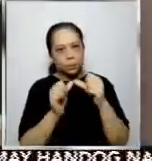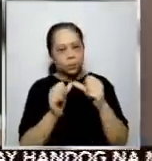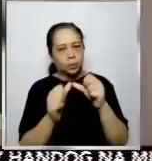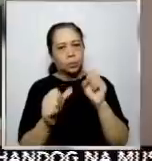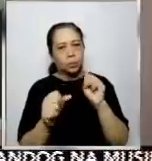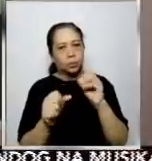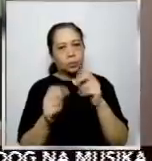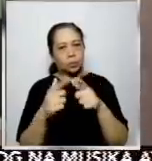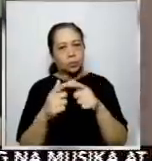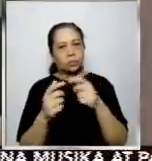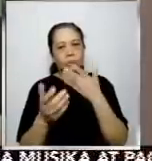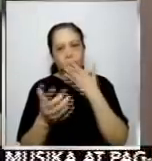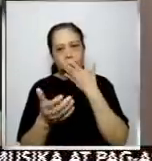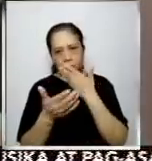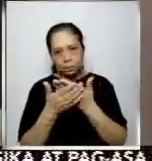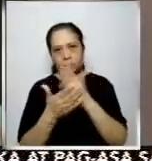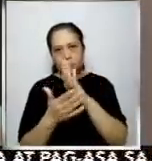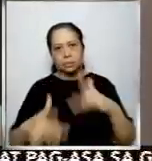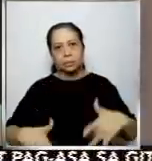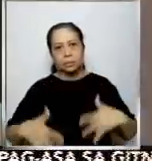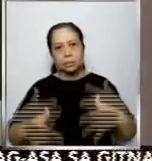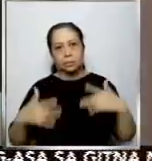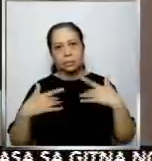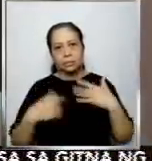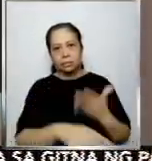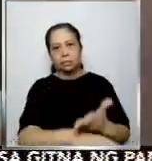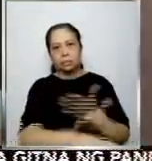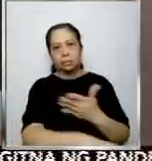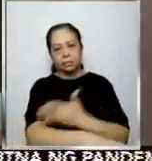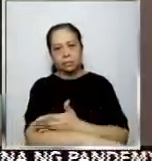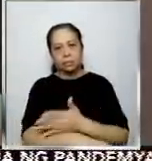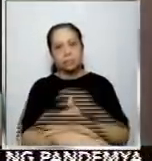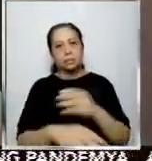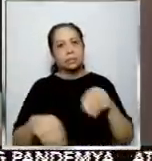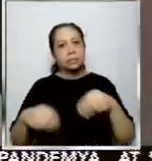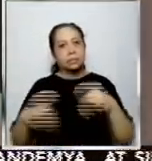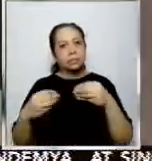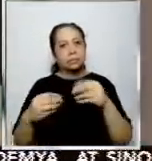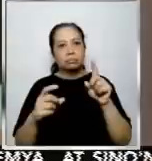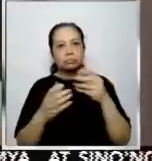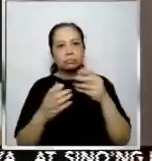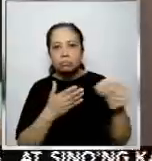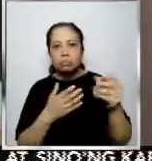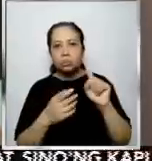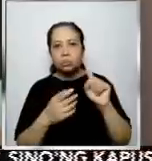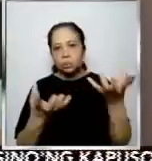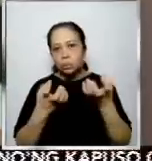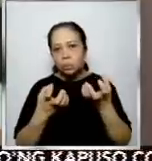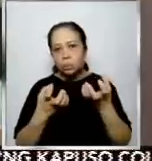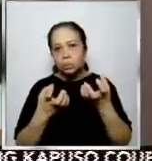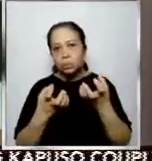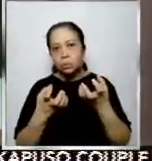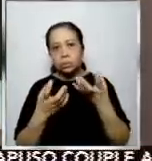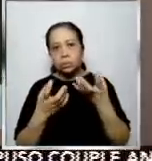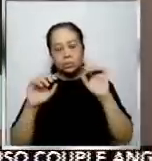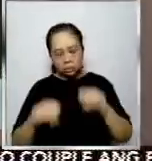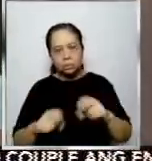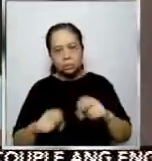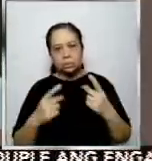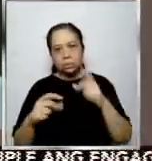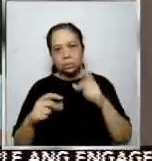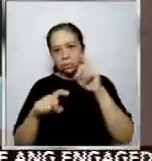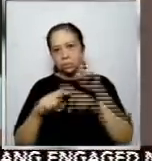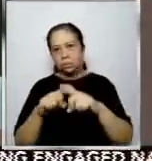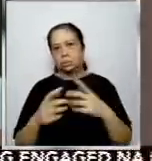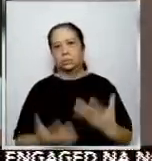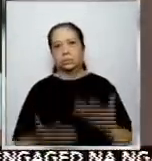po. Mabibili niya po ano yung gusto niya. Kung gusto niya din magrenta ng bahay, makakapagrenta din mo siya. Mm-hmm. Hindi po yung